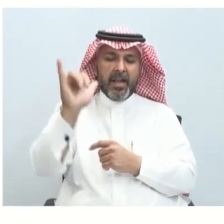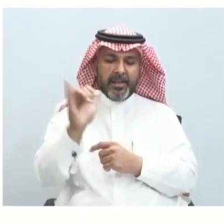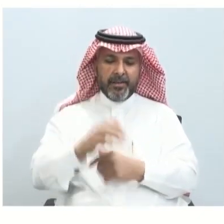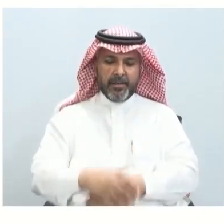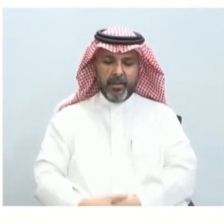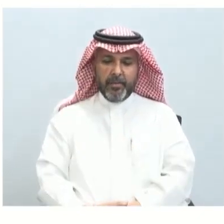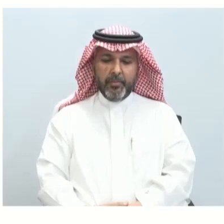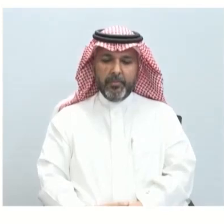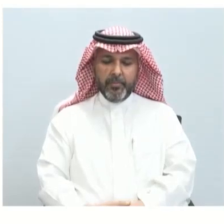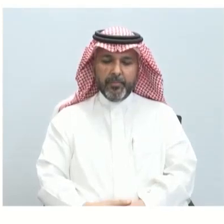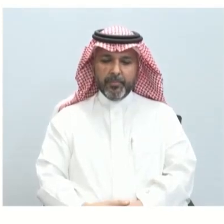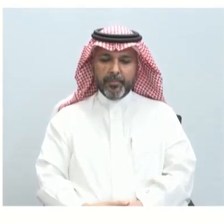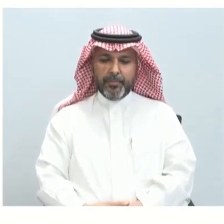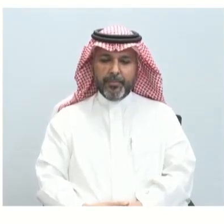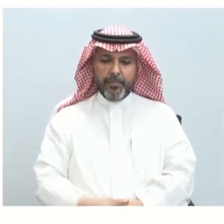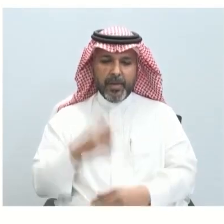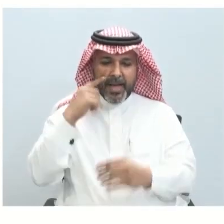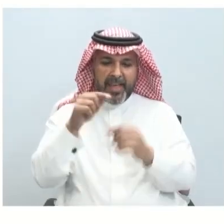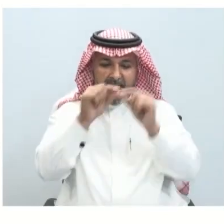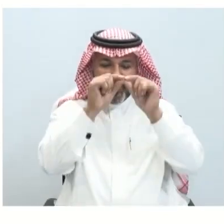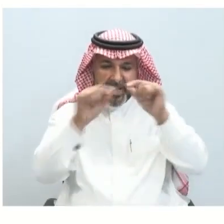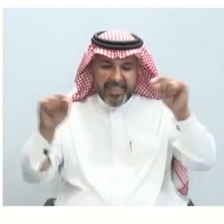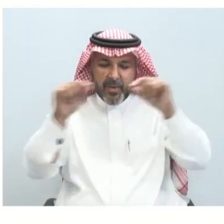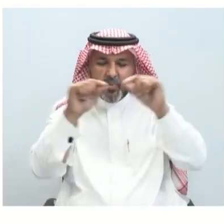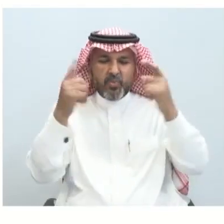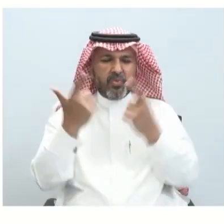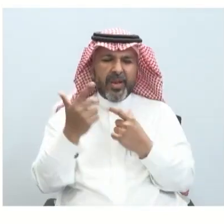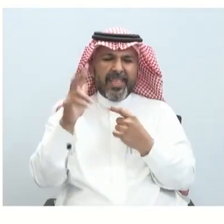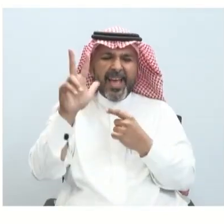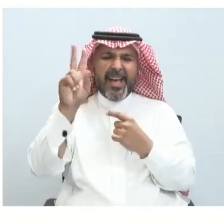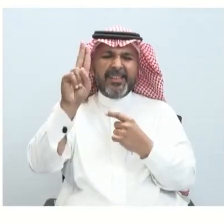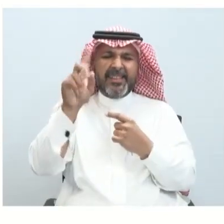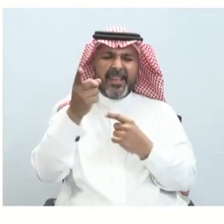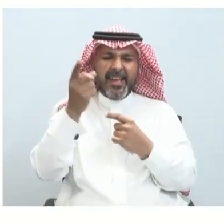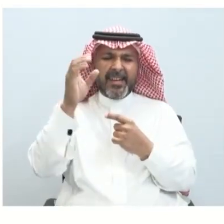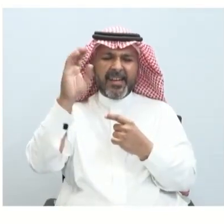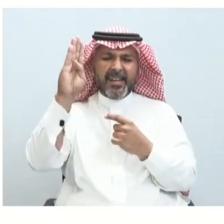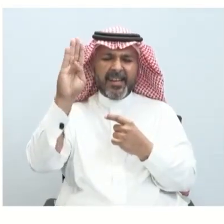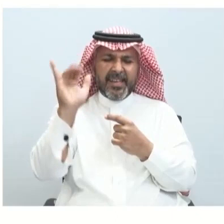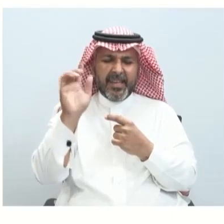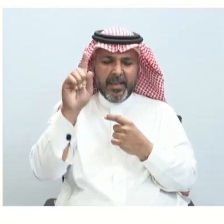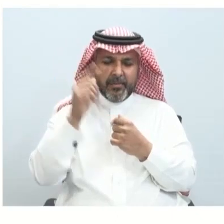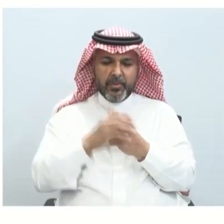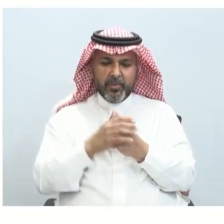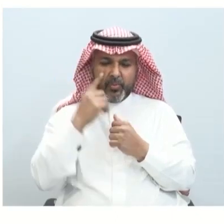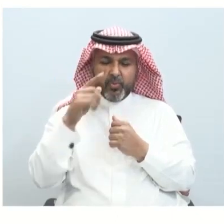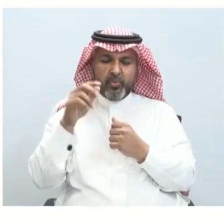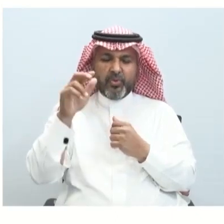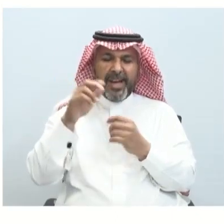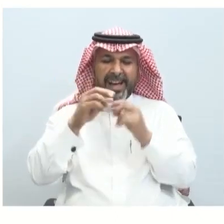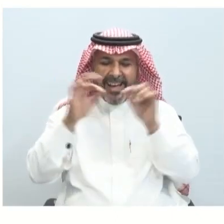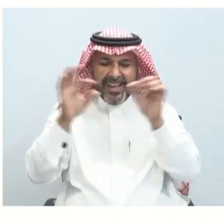الشكل من التركيب الذي يشير اليه السهم مثل ما تعرفنا على الجهاز المغزلي هذا جزء من الجهاز المغزلي وتمثل